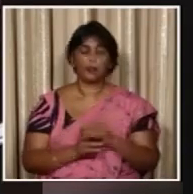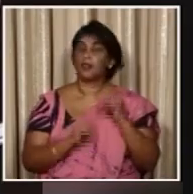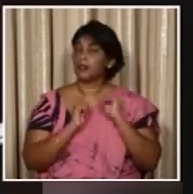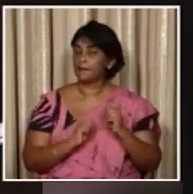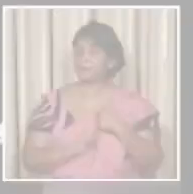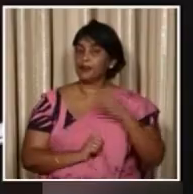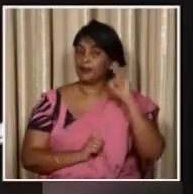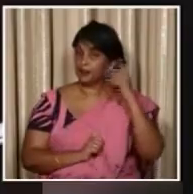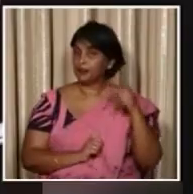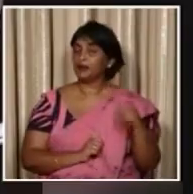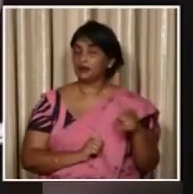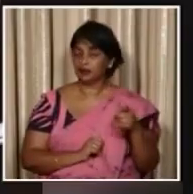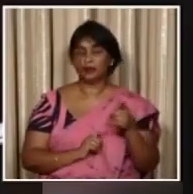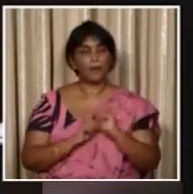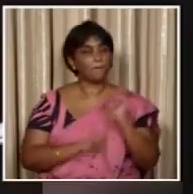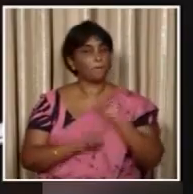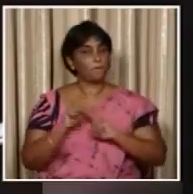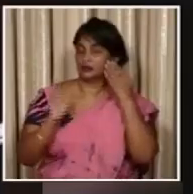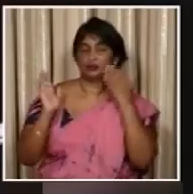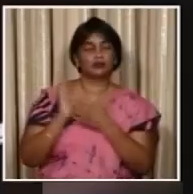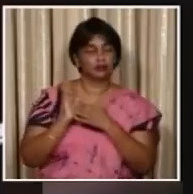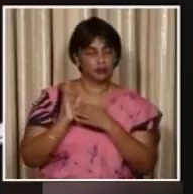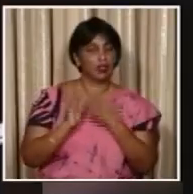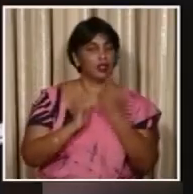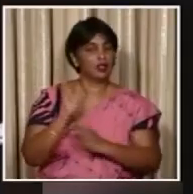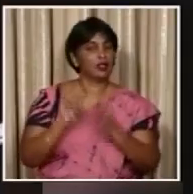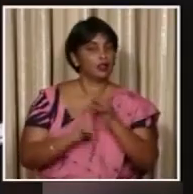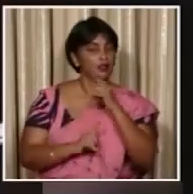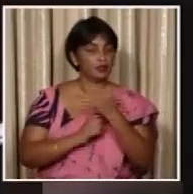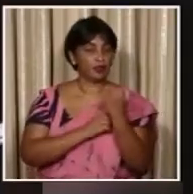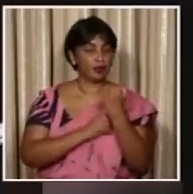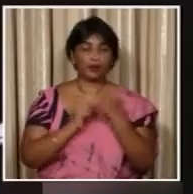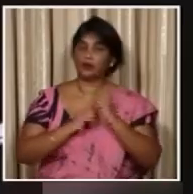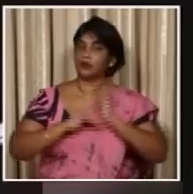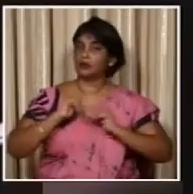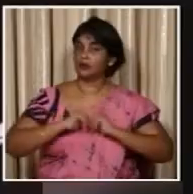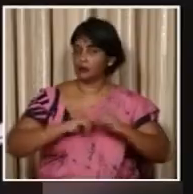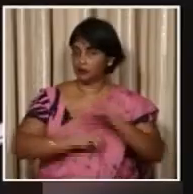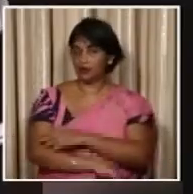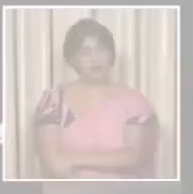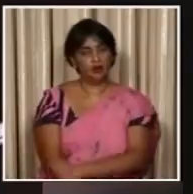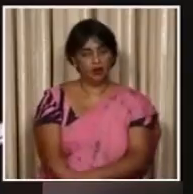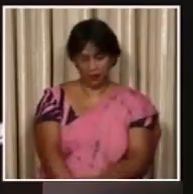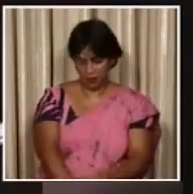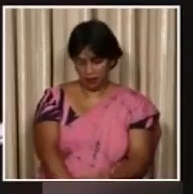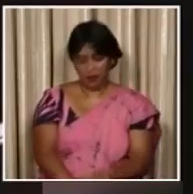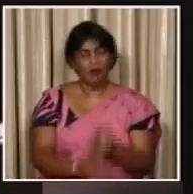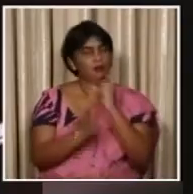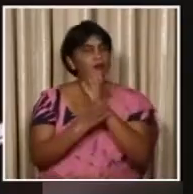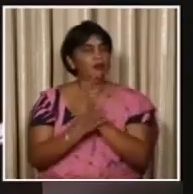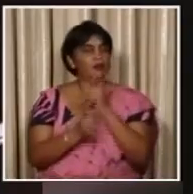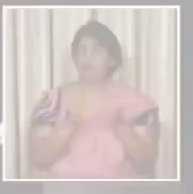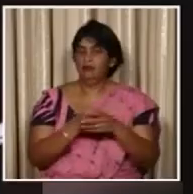ඇයි විශේෂයෙන්ම මේ පාර්ලිමේන්තුව දැනුවත් නොකරේ? ඇමතිවරයාගේ බලතල ක්‍රියාත්මක කිරීමේදී ඕනම් පුළුවන්